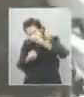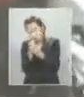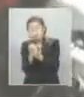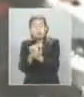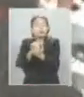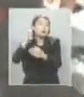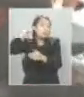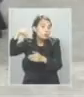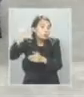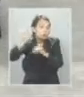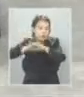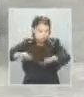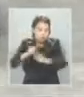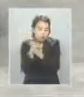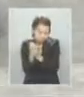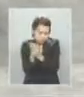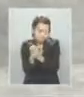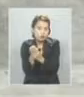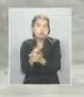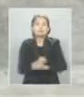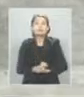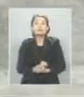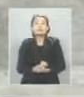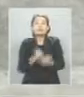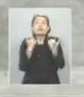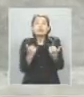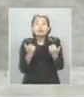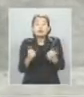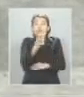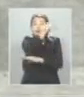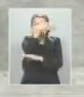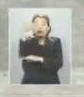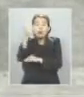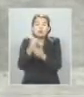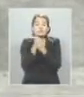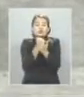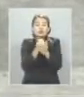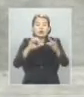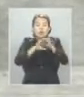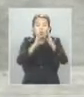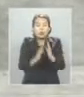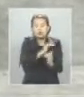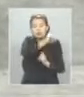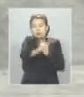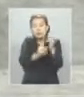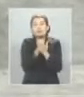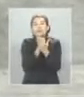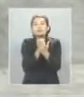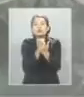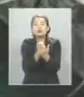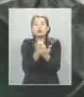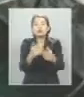กลุ่มแรกตอนนี้นานาชาติเริ่มส่งหน่วยกู้ภัยและความช่วยเหลือมายังญี่ปุ่นแล้วโดยสหรั